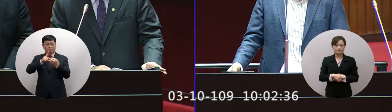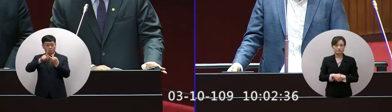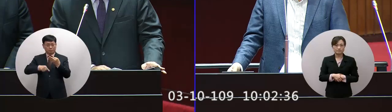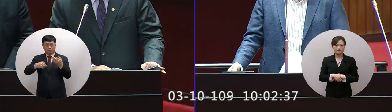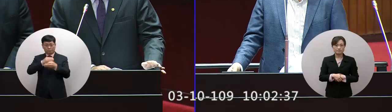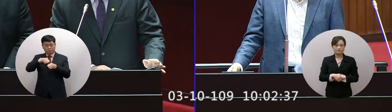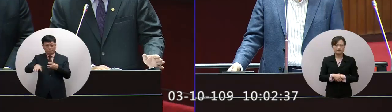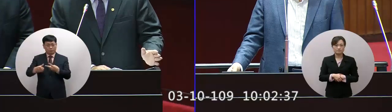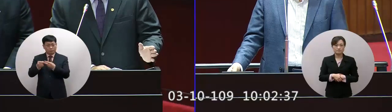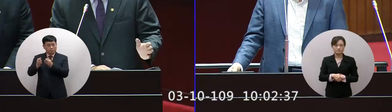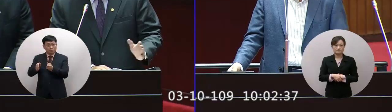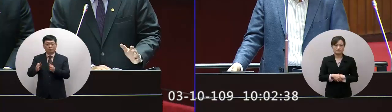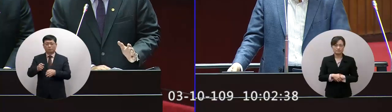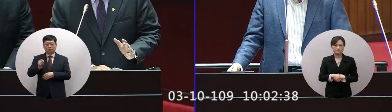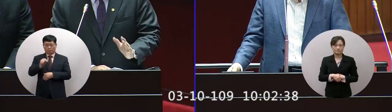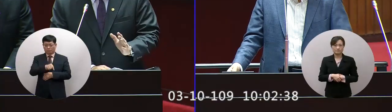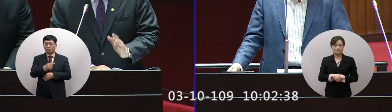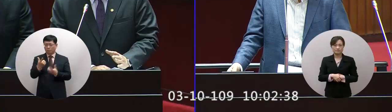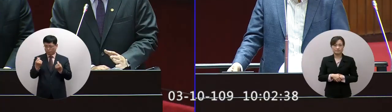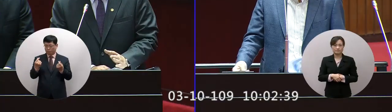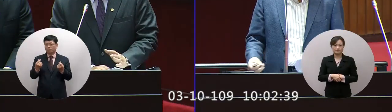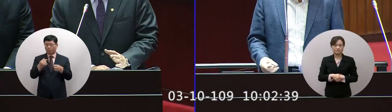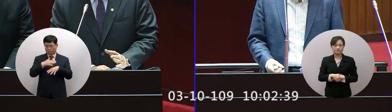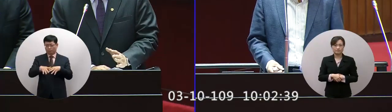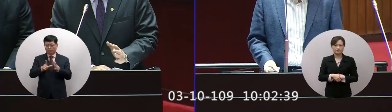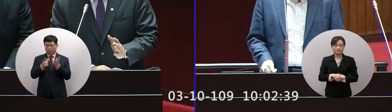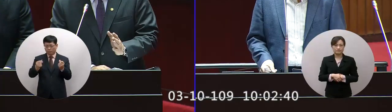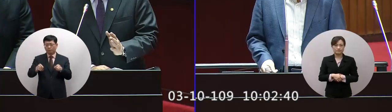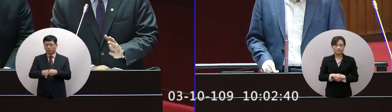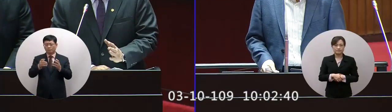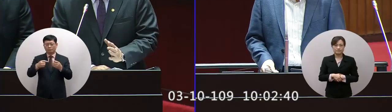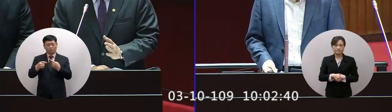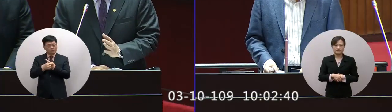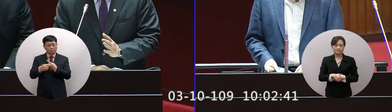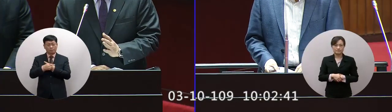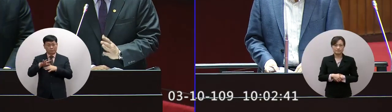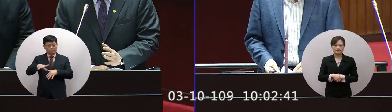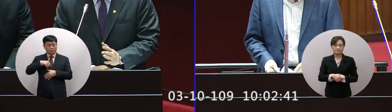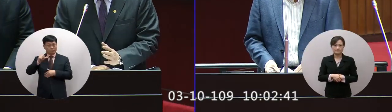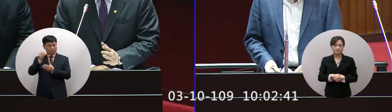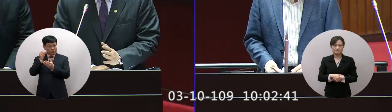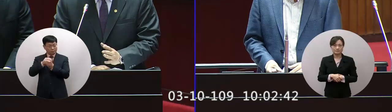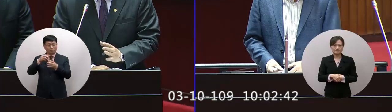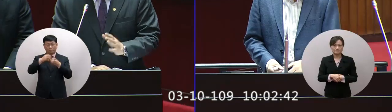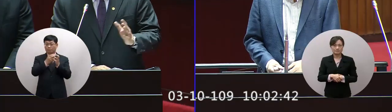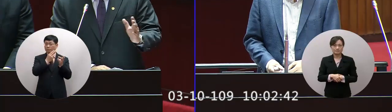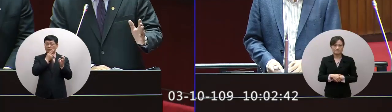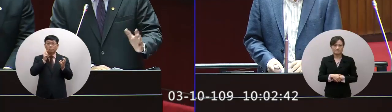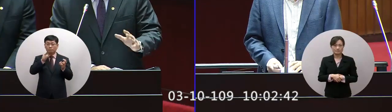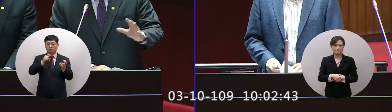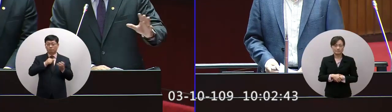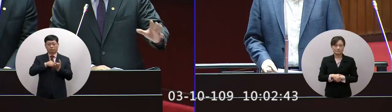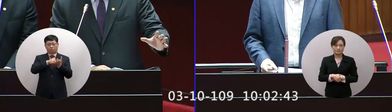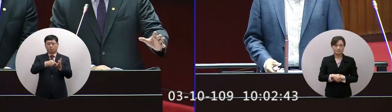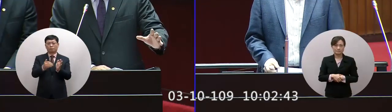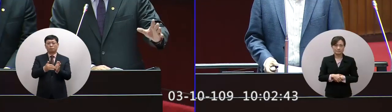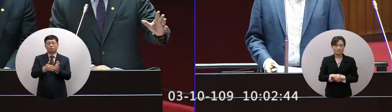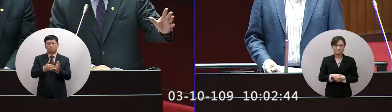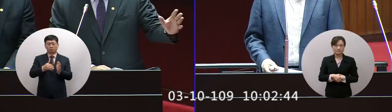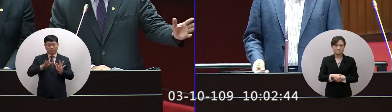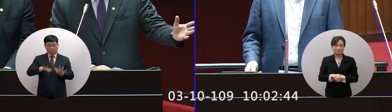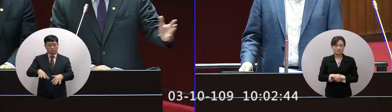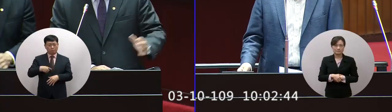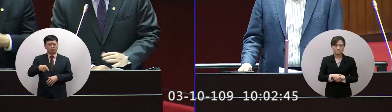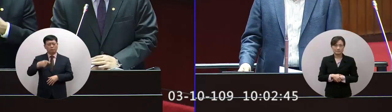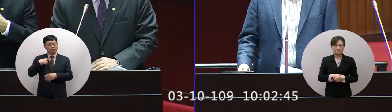二期，那我们会就是同步来进行，因为现在五羊高已经抱怨，那这个同步规划，而